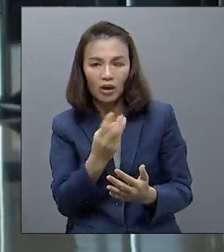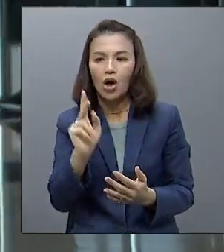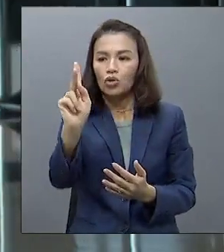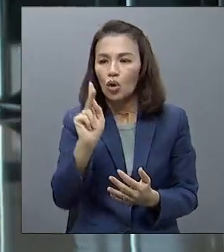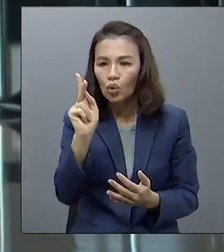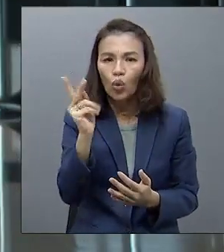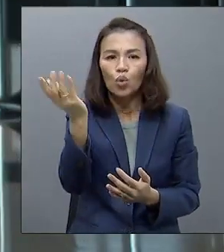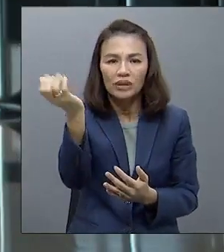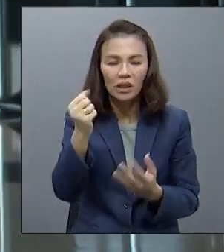เป็นวงจรไม่จบสิ้นค่ะ